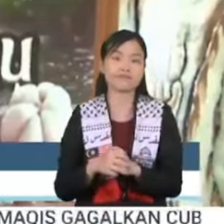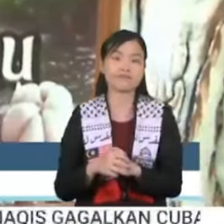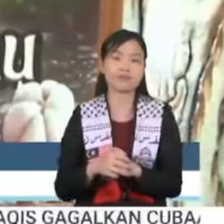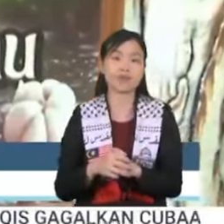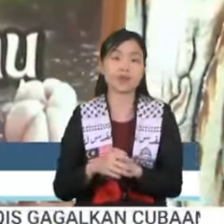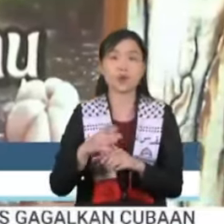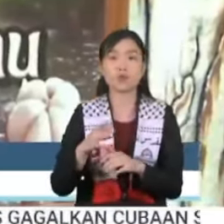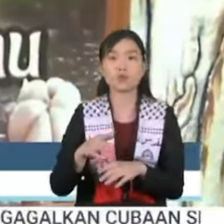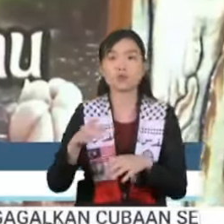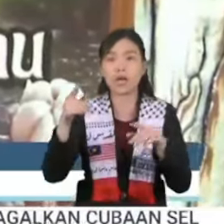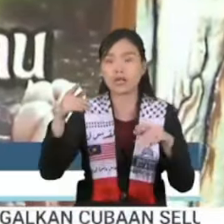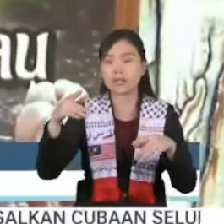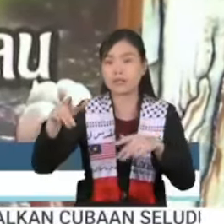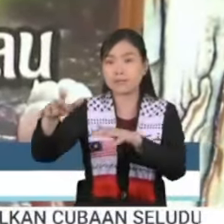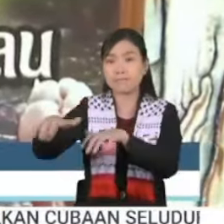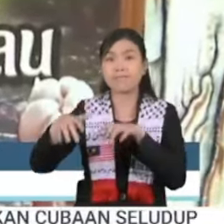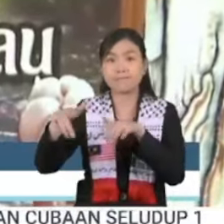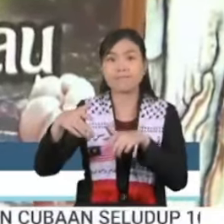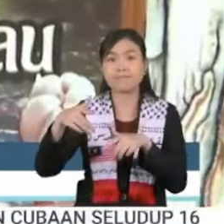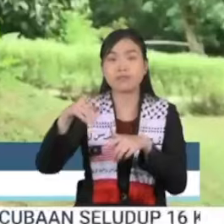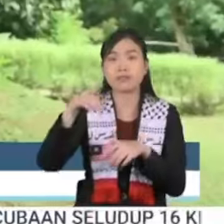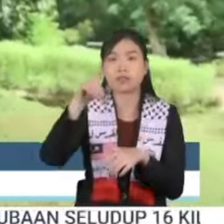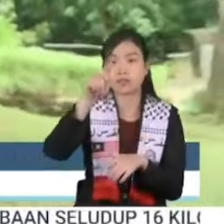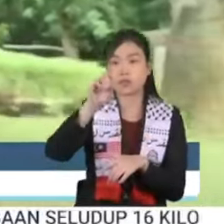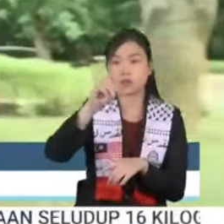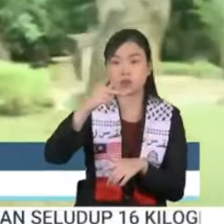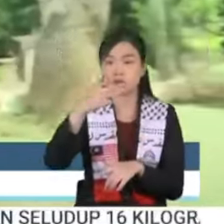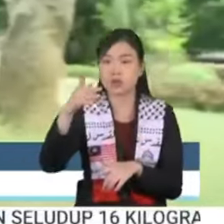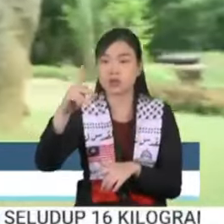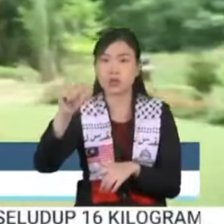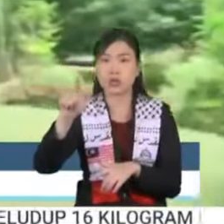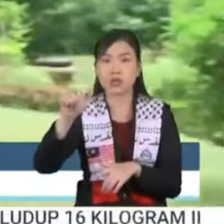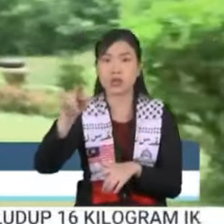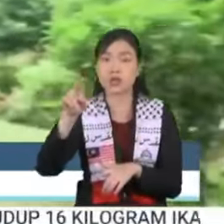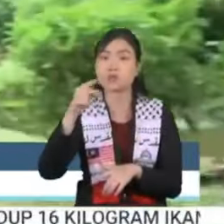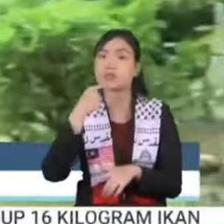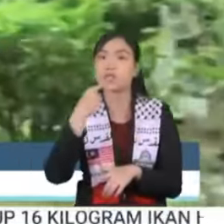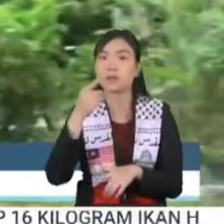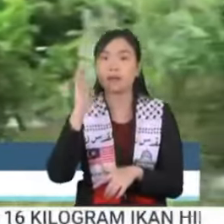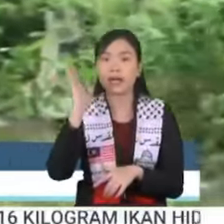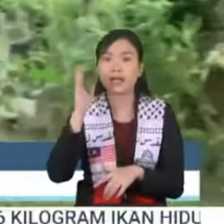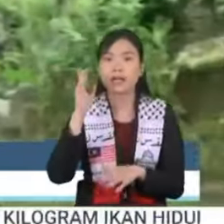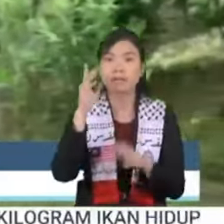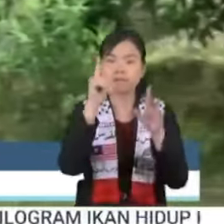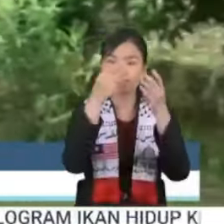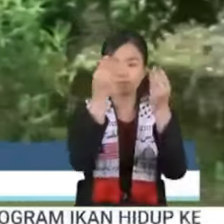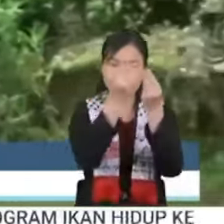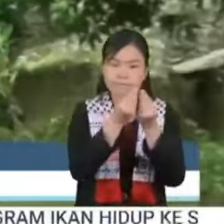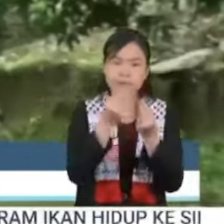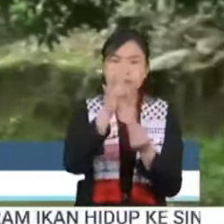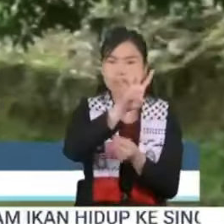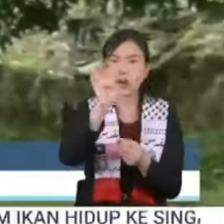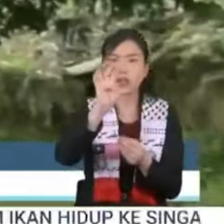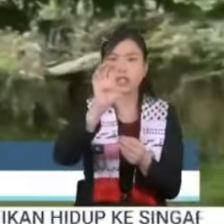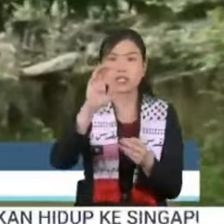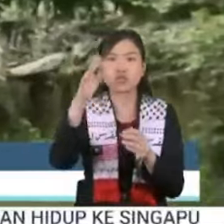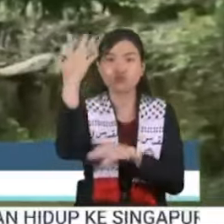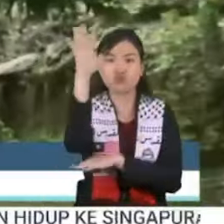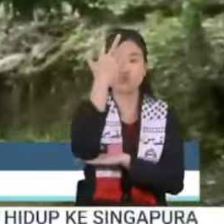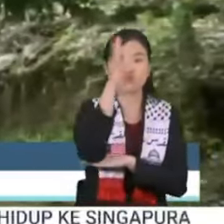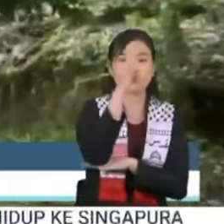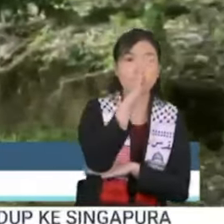Pemilik Dusun Tok Kalau Nur Hazam Alias berkata beliau akan memastikan kira-kira 400 pokok durian miliknya mendapat bekalan